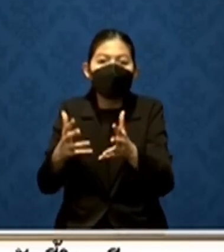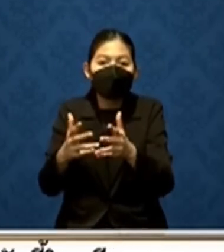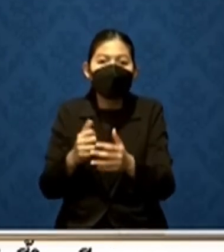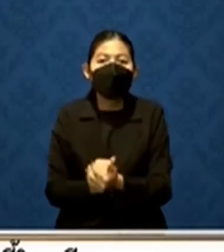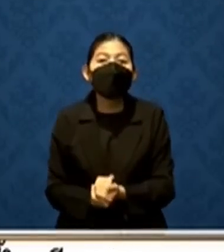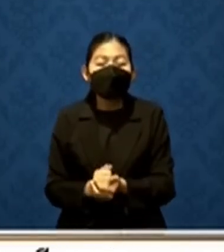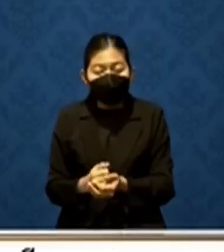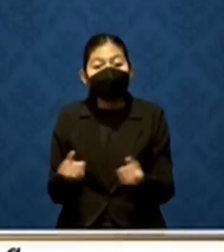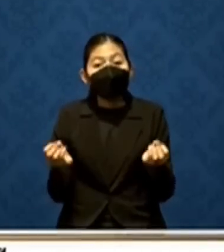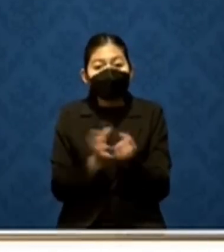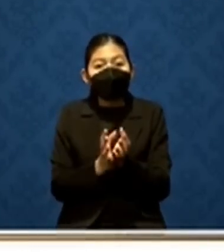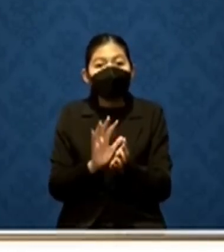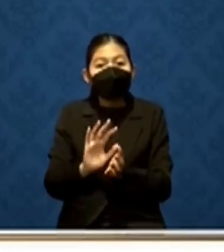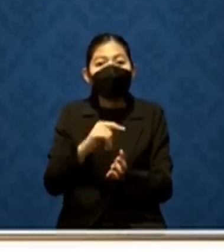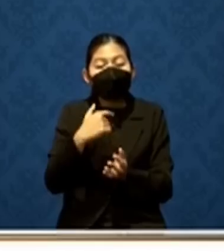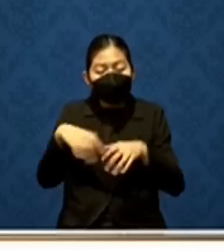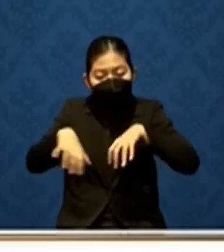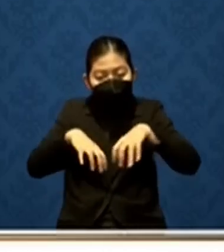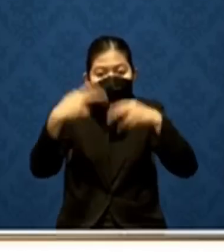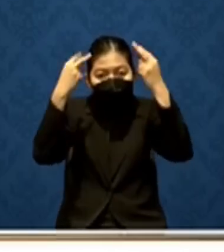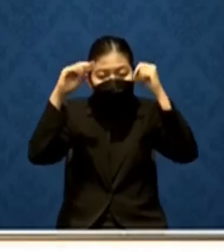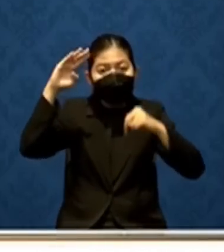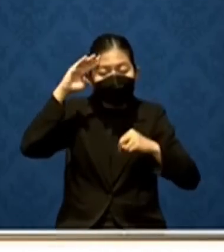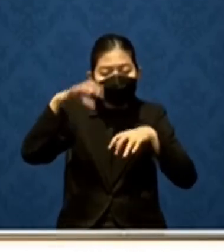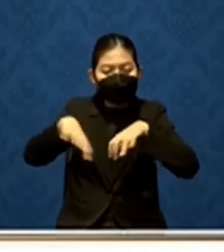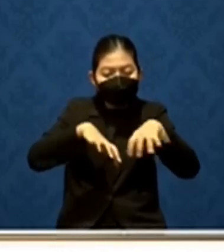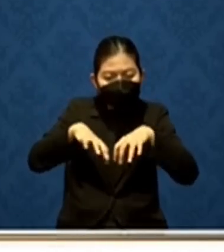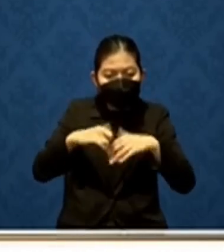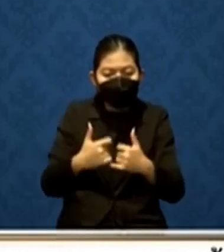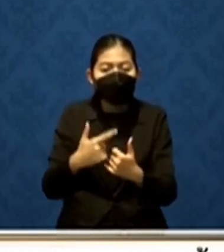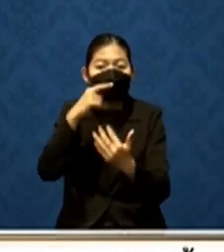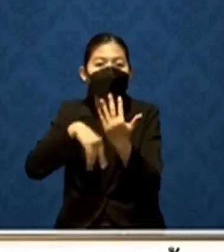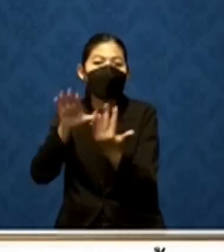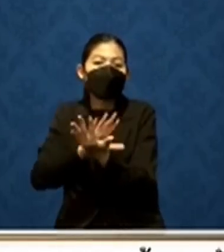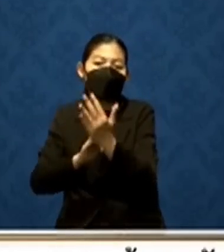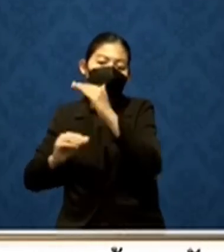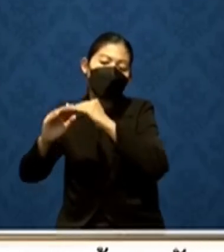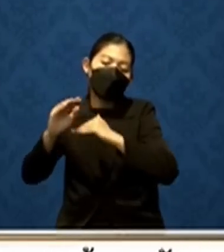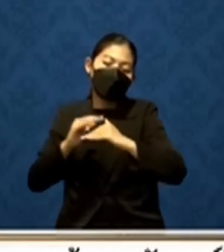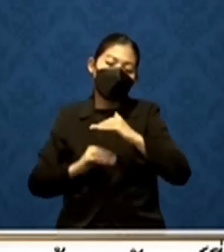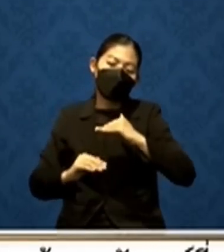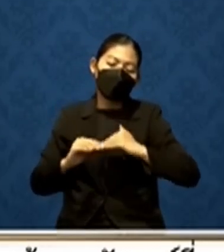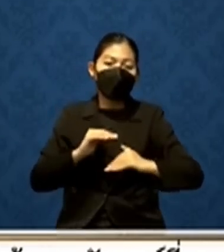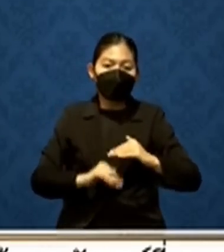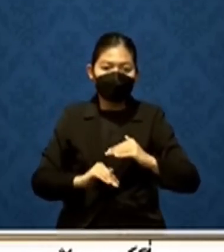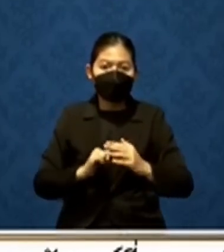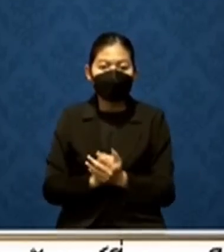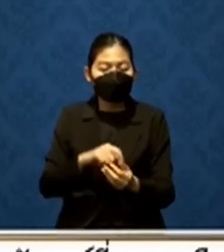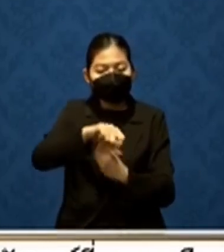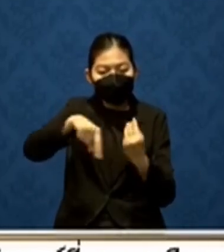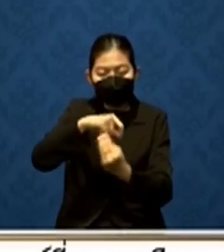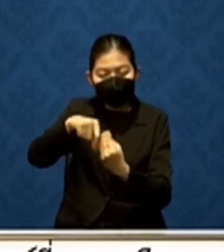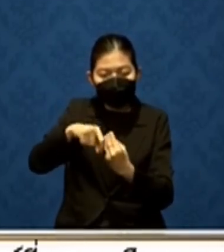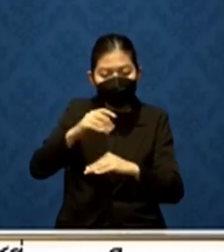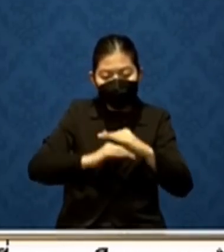คนเอกประยุทธ์จันทร์โอชานับวันจะทำให้ประเทศถอยหลังเศรษฐกิจของประเทศดิ่งเหว